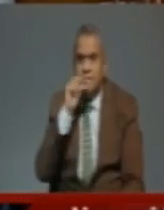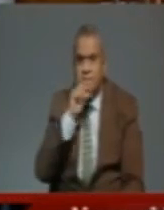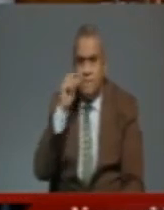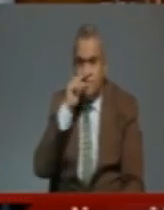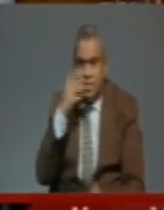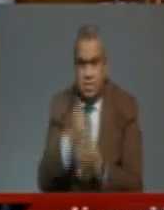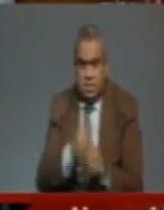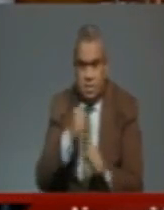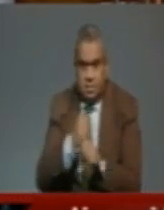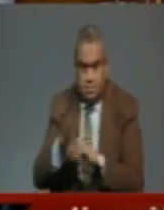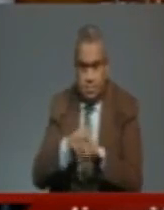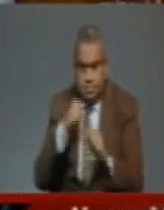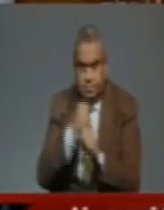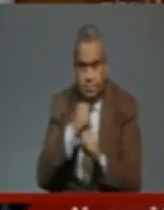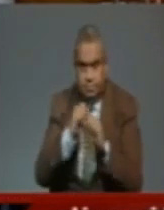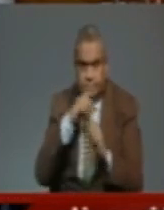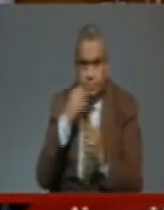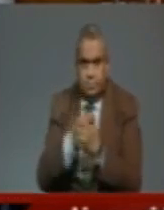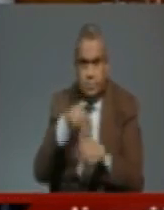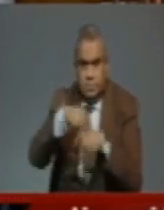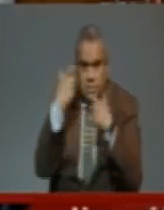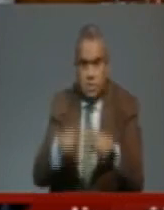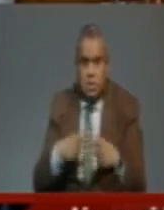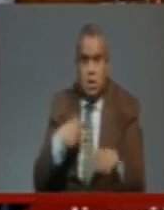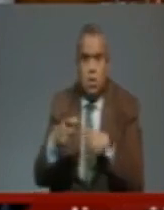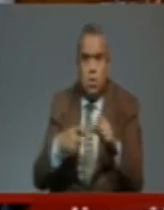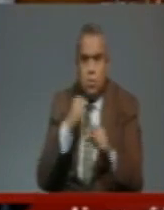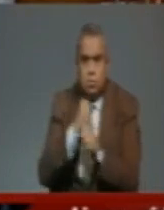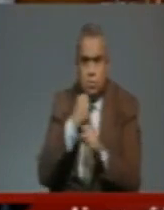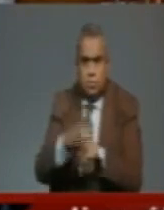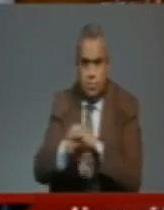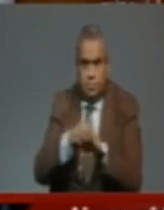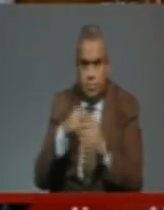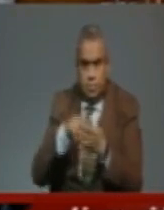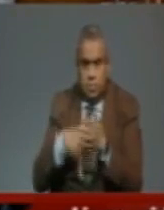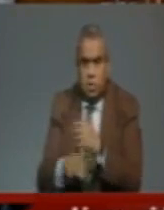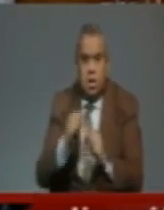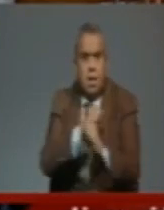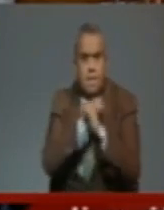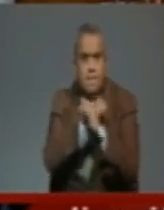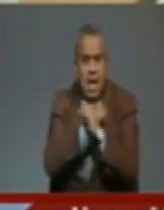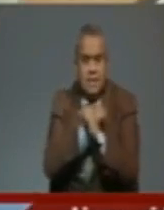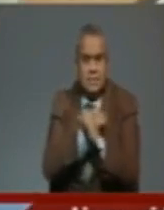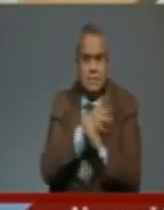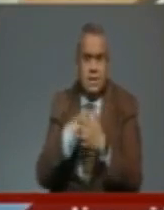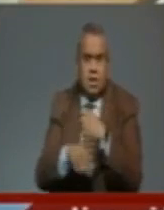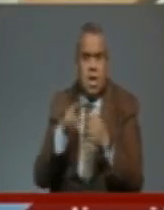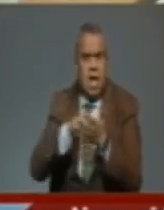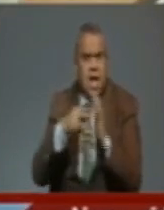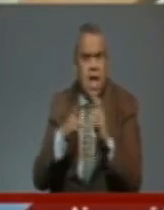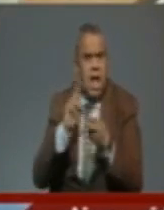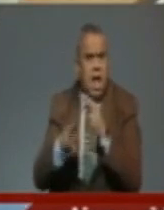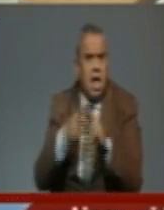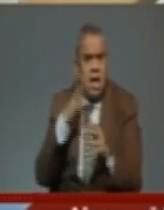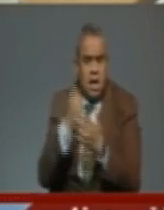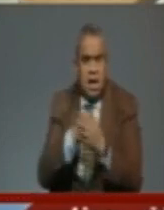اللوجستيه الخارجيه. المنطقه اللوجستيه الداخليه دي عباره عن مخازن ومظلات لتخزين كل الحاجات اللي هتصدر